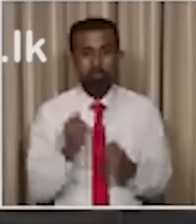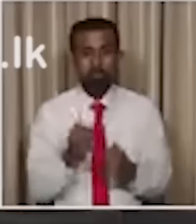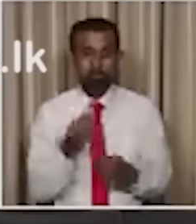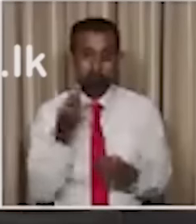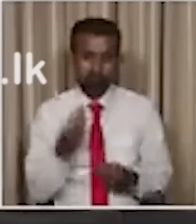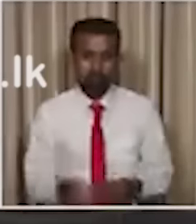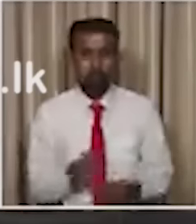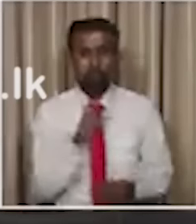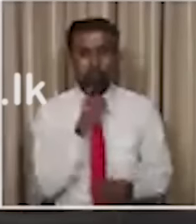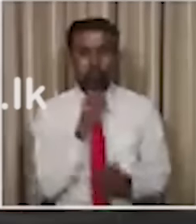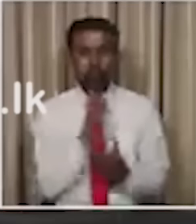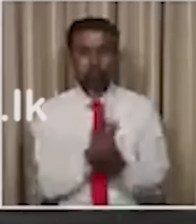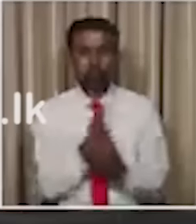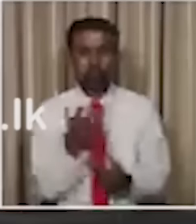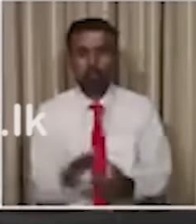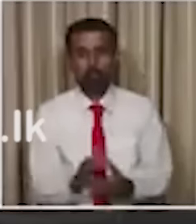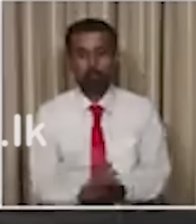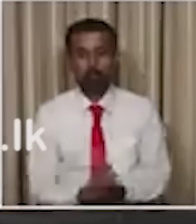නඩුවක් දාලා තියෙනවා කියලා.